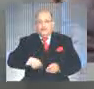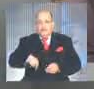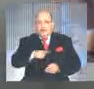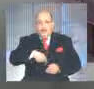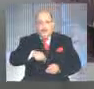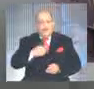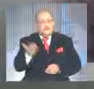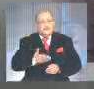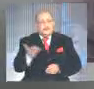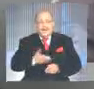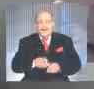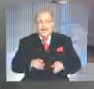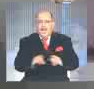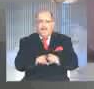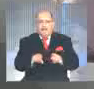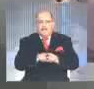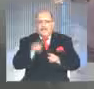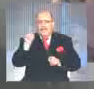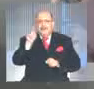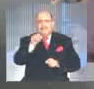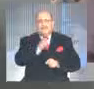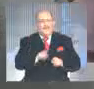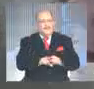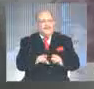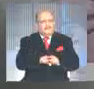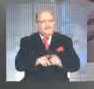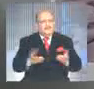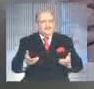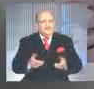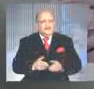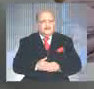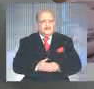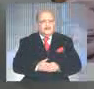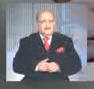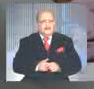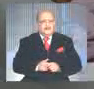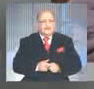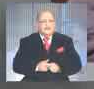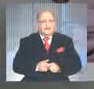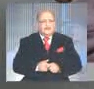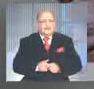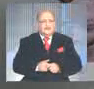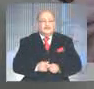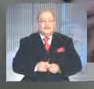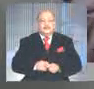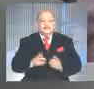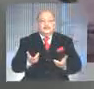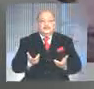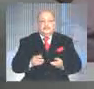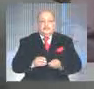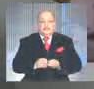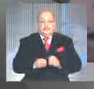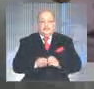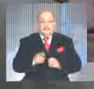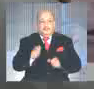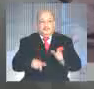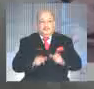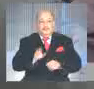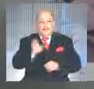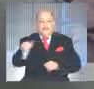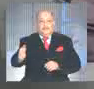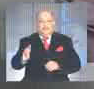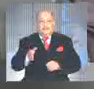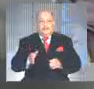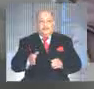يطلعوا المكت، ولادنا ما ثماش منين يمشوا المكت. هاي نهزك تو شوفه امس جبنا له تراكس تقلبت غاديك، ويقول